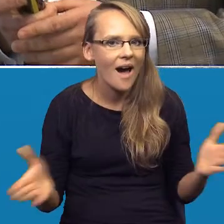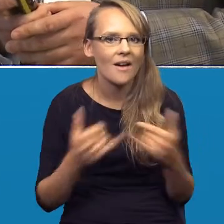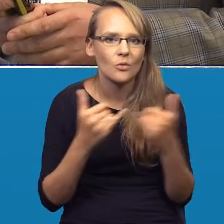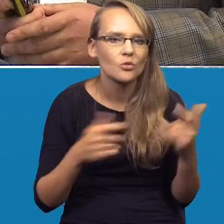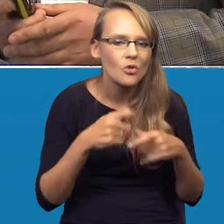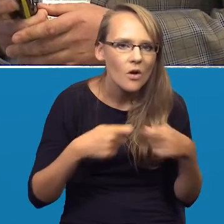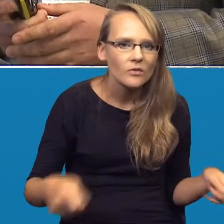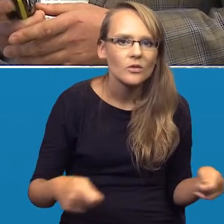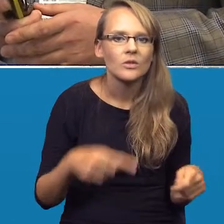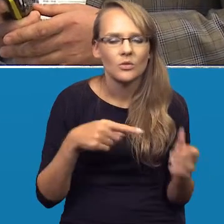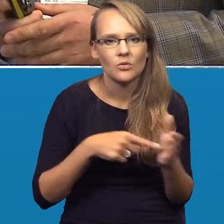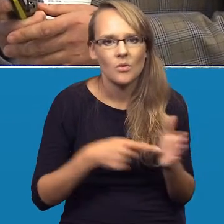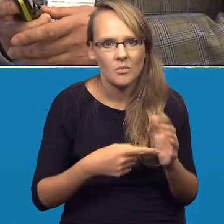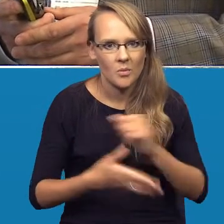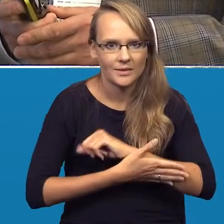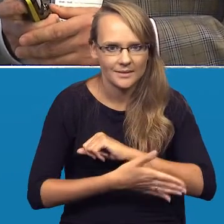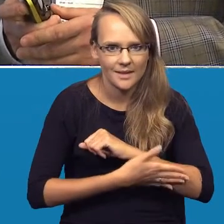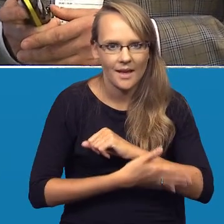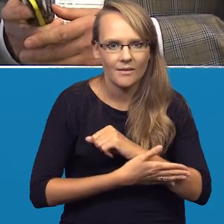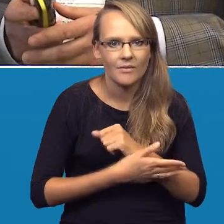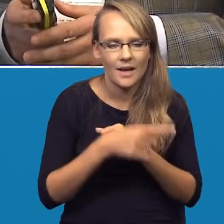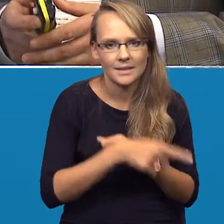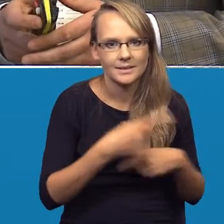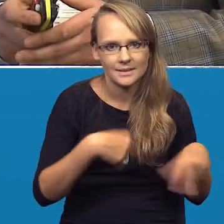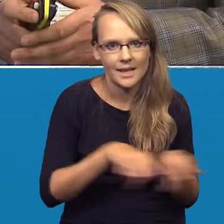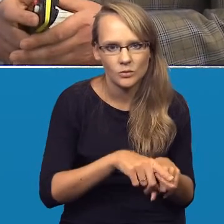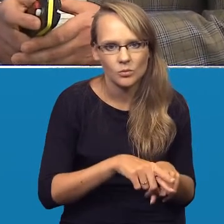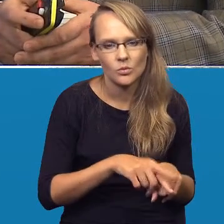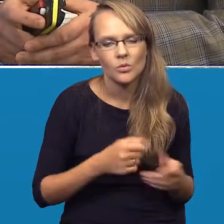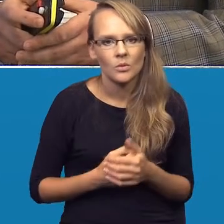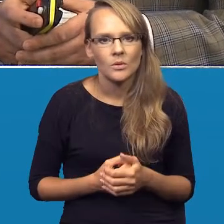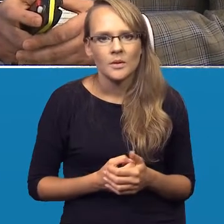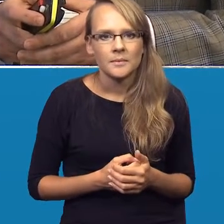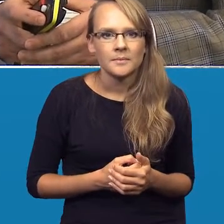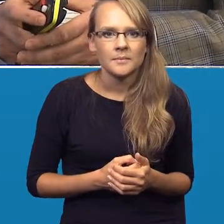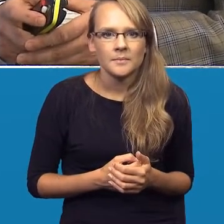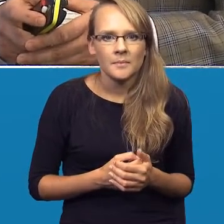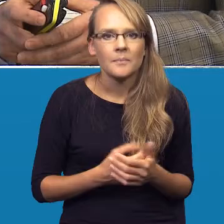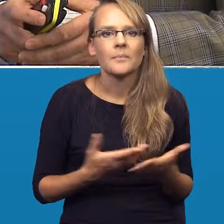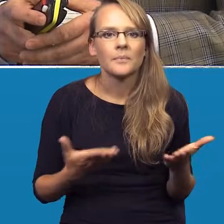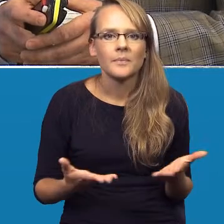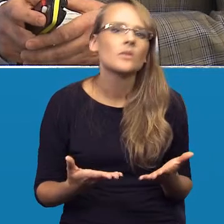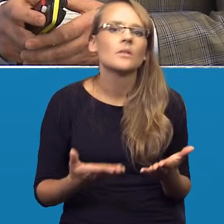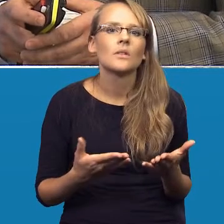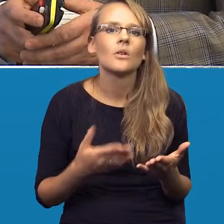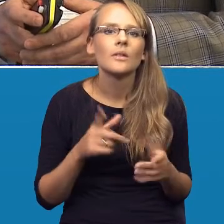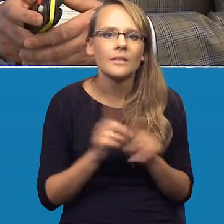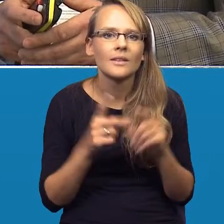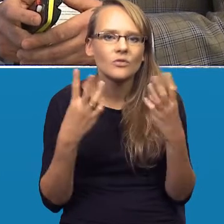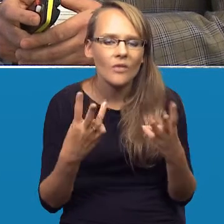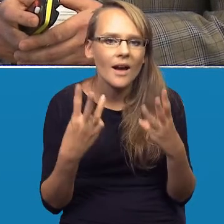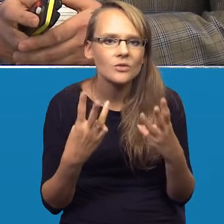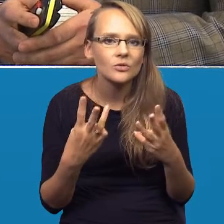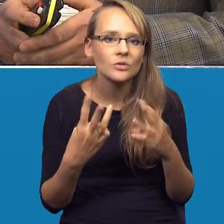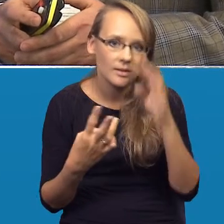rozwiązania i to jest kluczowa cecha tego zespołu, tych ludzi. I teraz jest ważne,